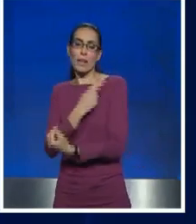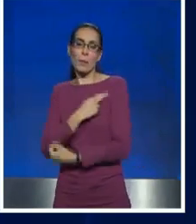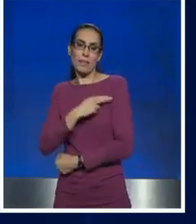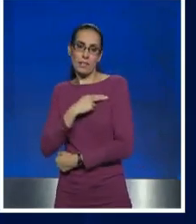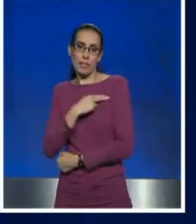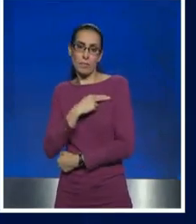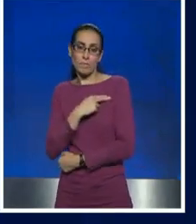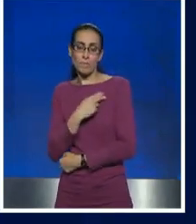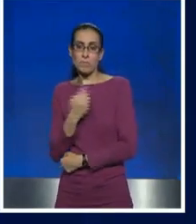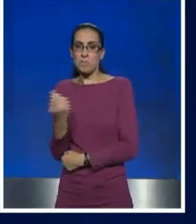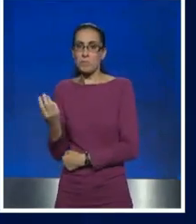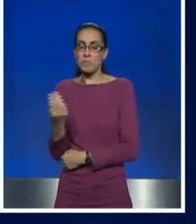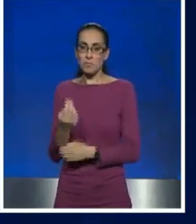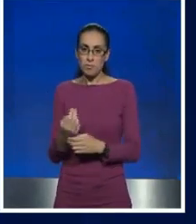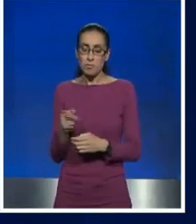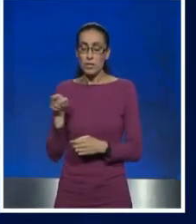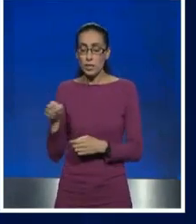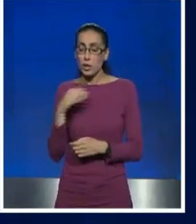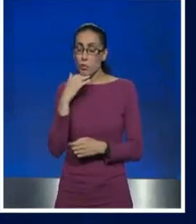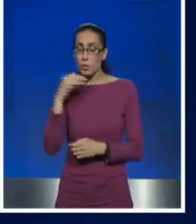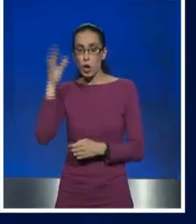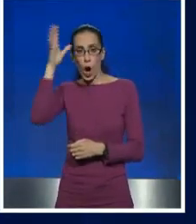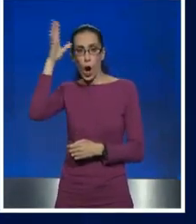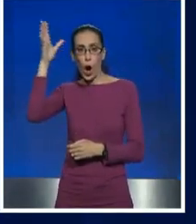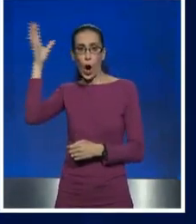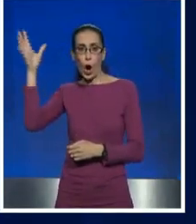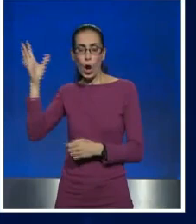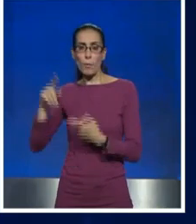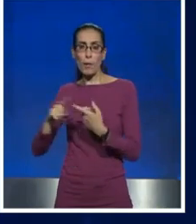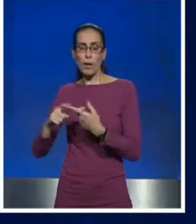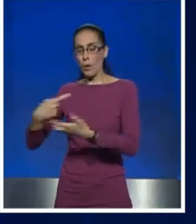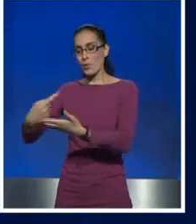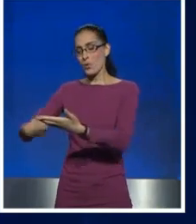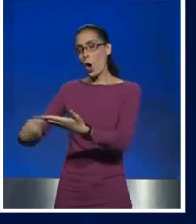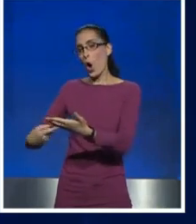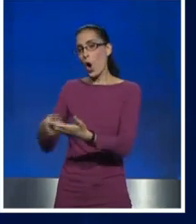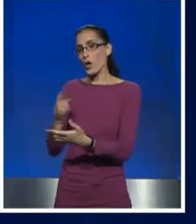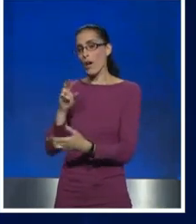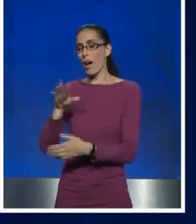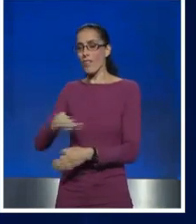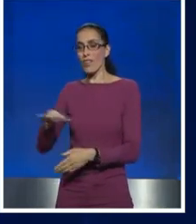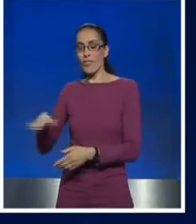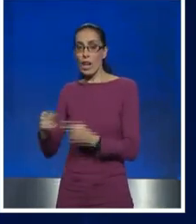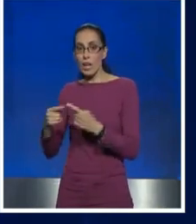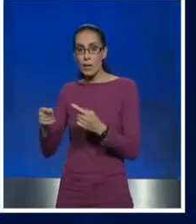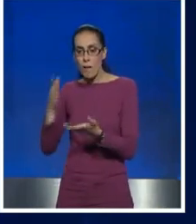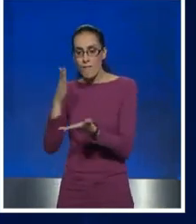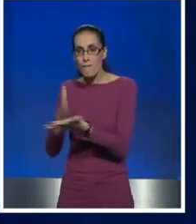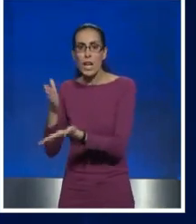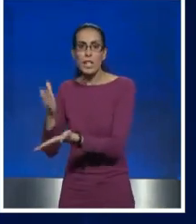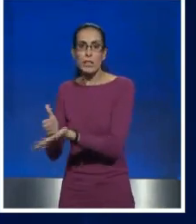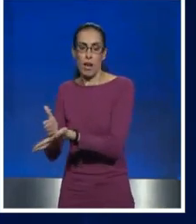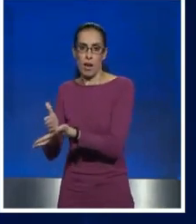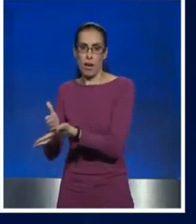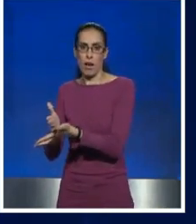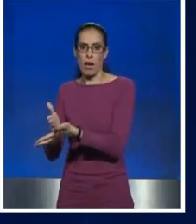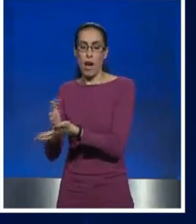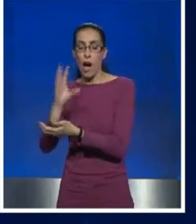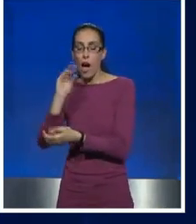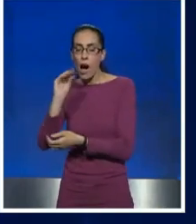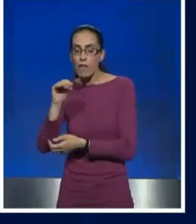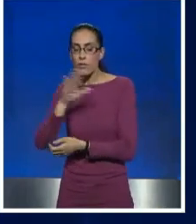Maltin. Din mhux ħrafa jew gidba għax hekk jgħidulna, din hija r-realtà ta' eluf ta'